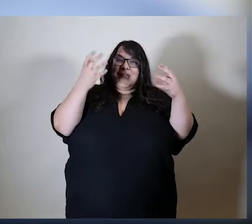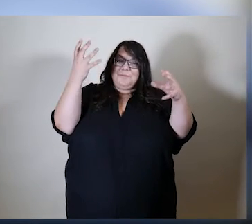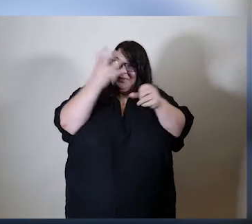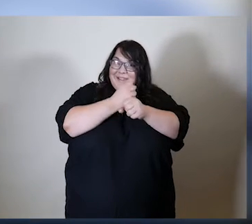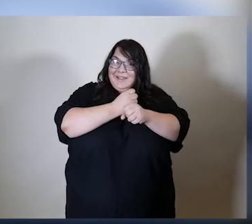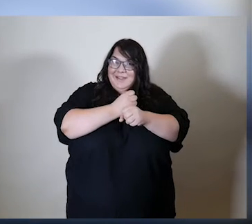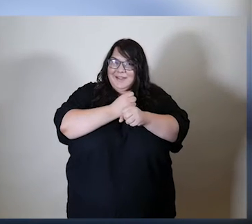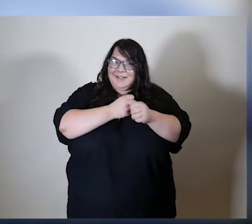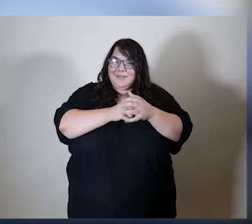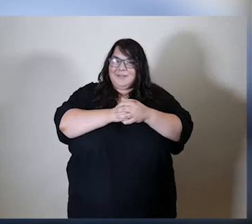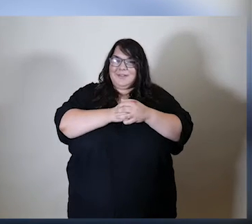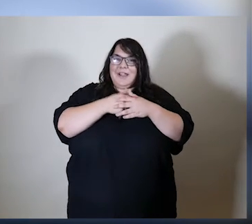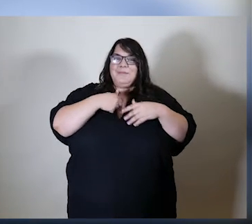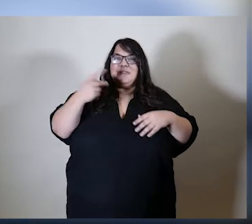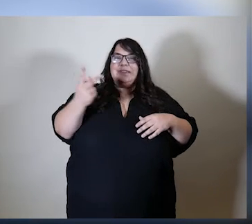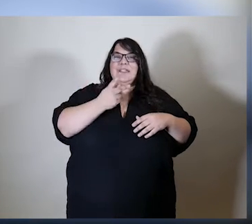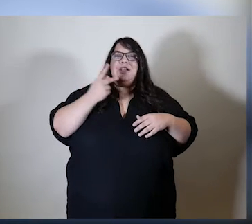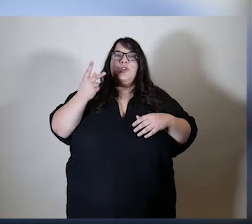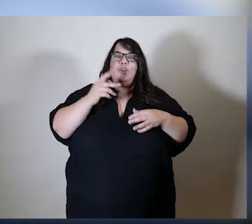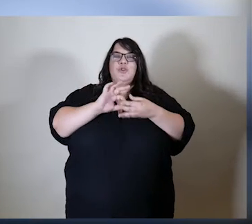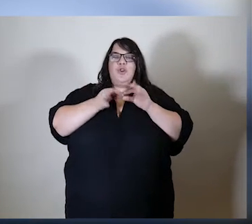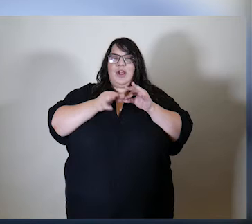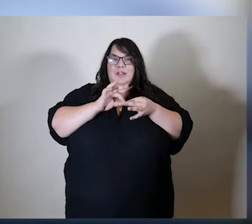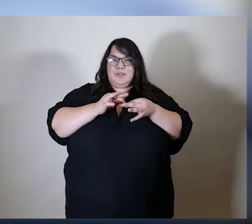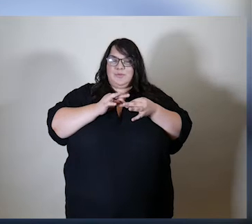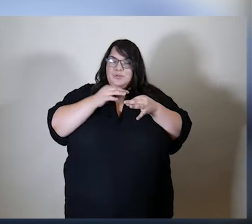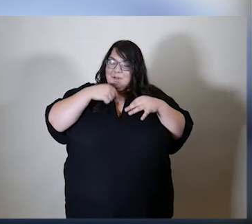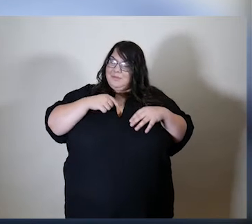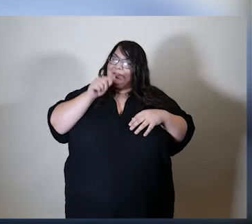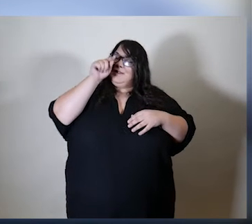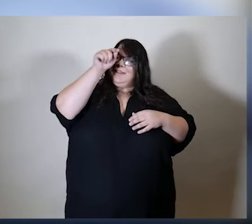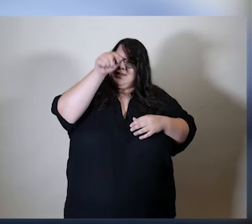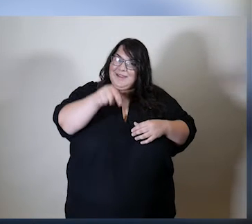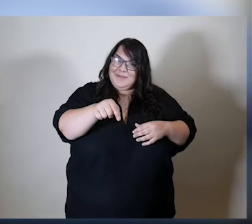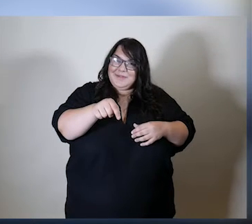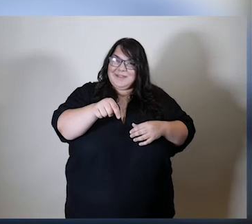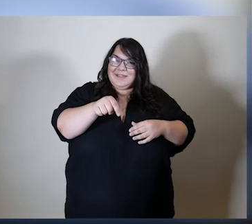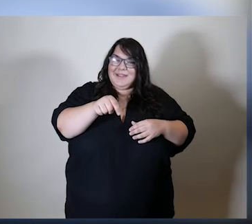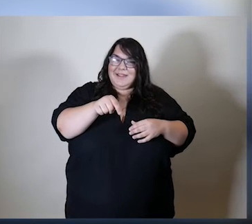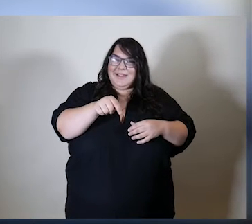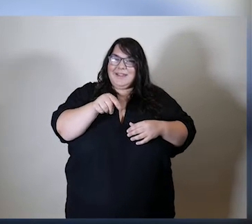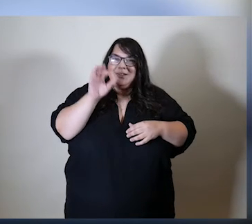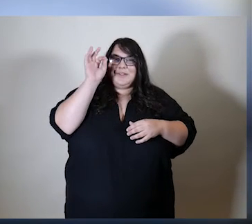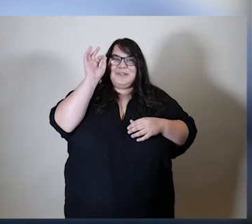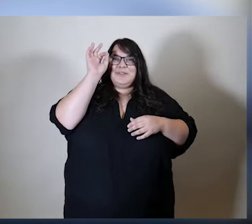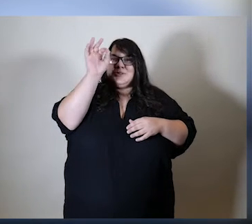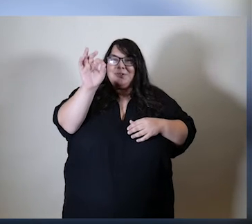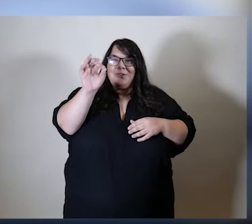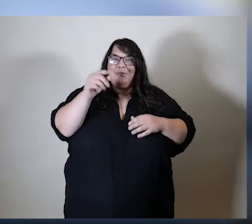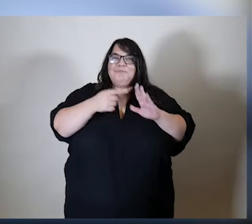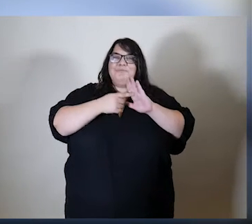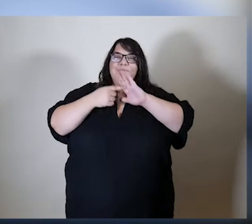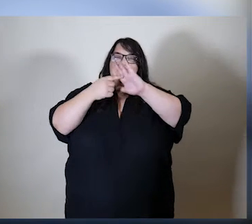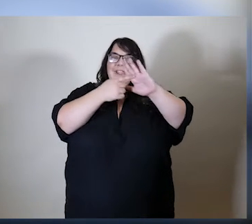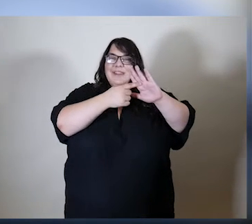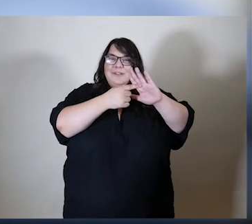επιτυχία. Σαν κοινωνικός οργανισμός δηλώνουμε ότι θα είμαστε κοντά σας προκειμένου να προβάλλουμε,